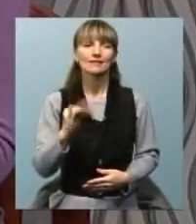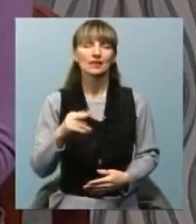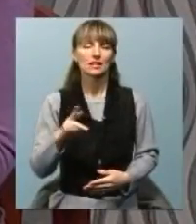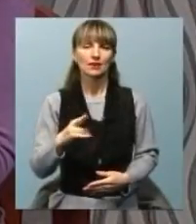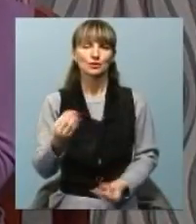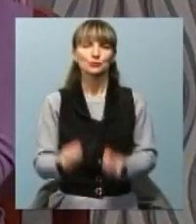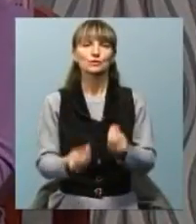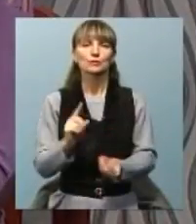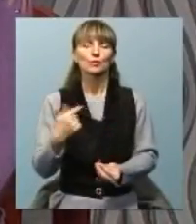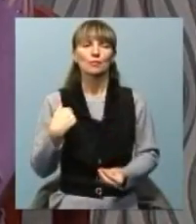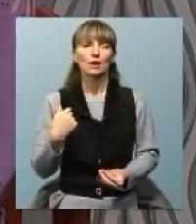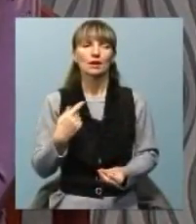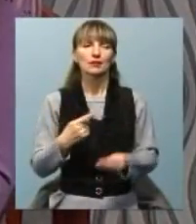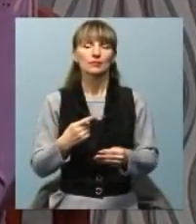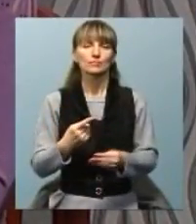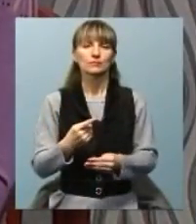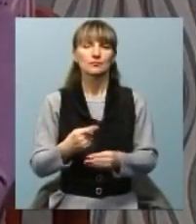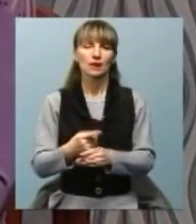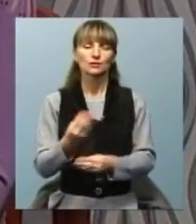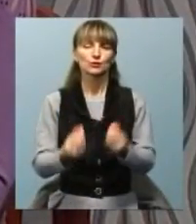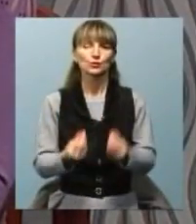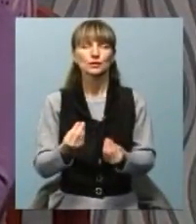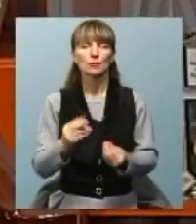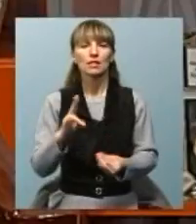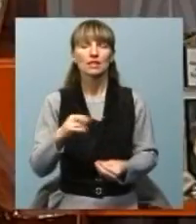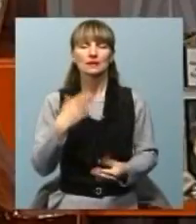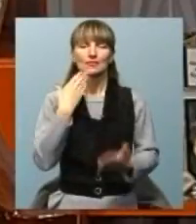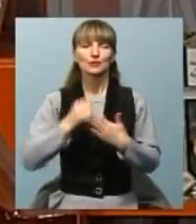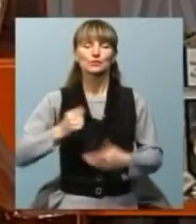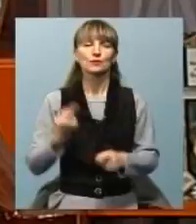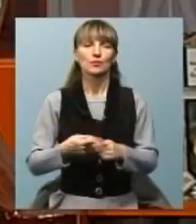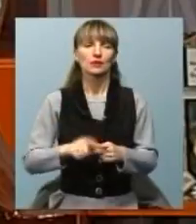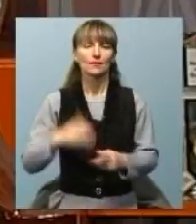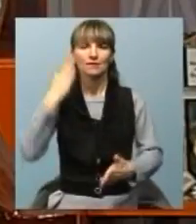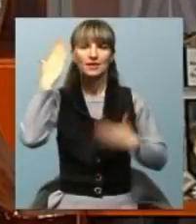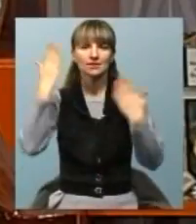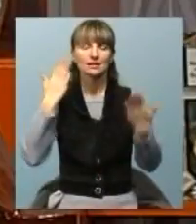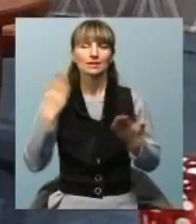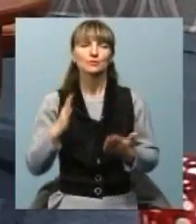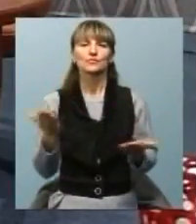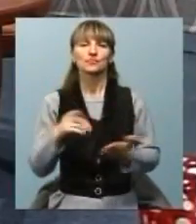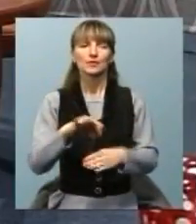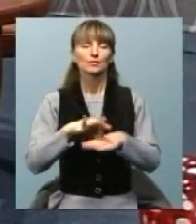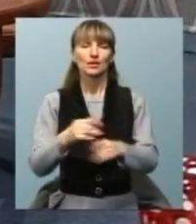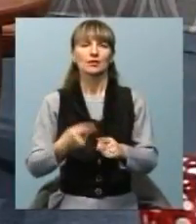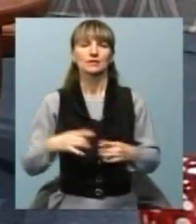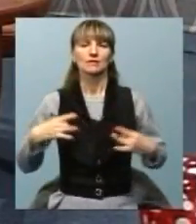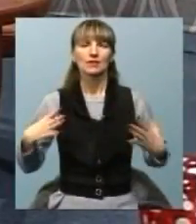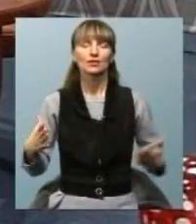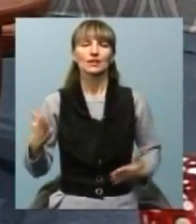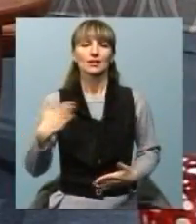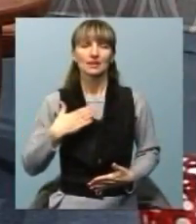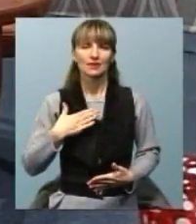з жартами? Чому ми розігруємо своїх друзів? Тому що це весело. А до речі, як ти проводиш це свято?